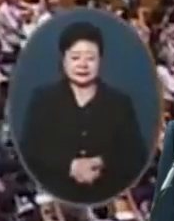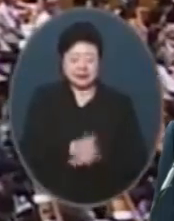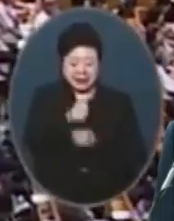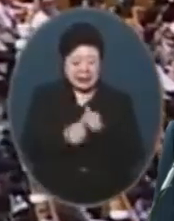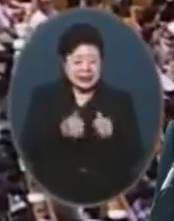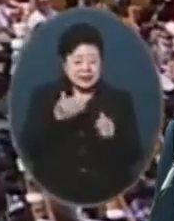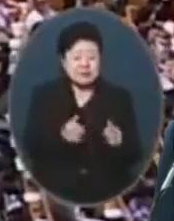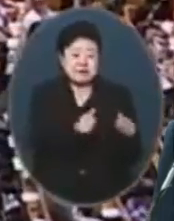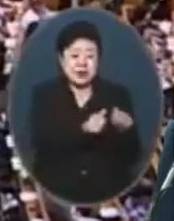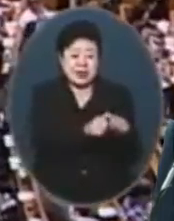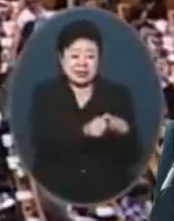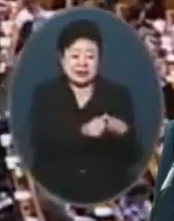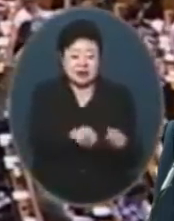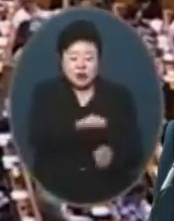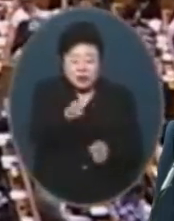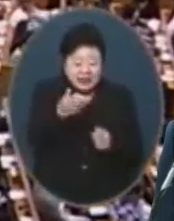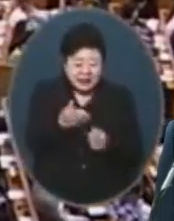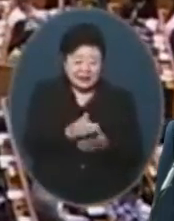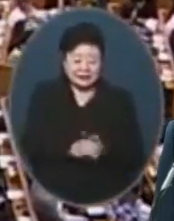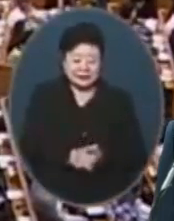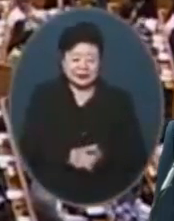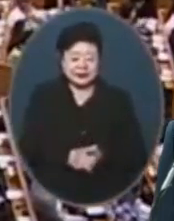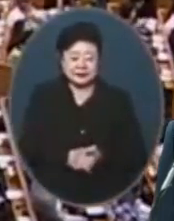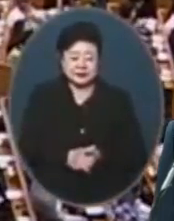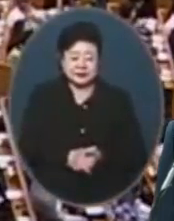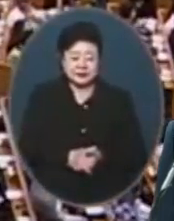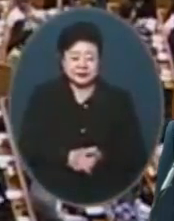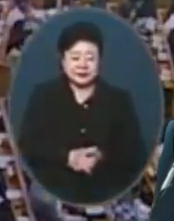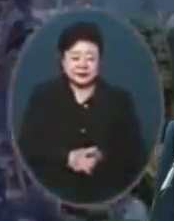하나님 편에서 우리에게